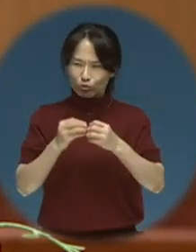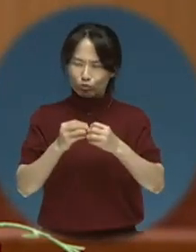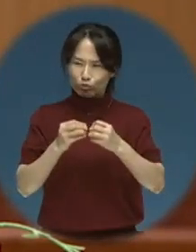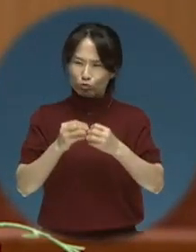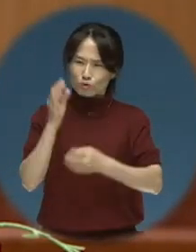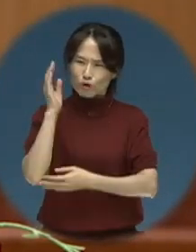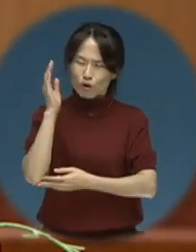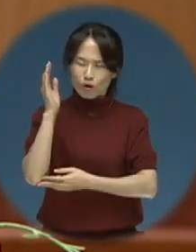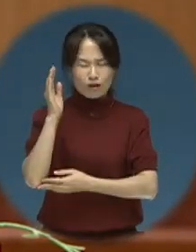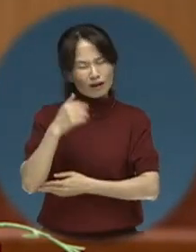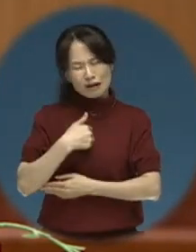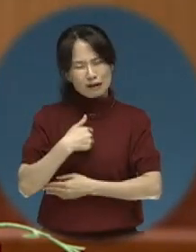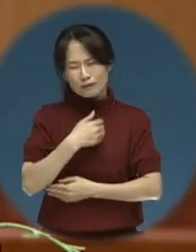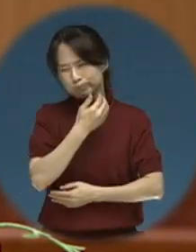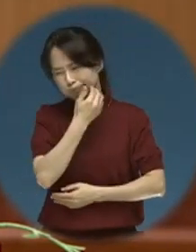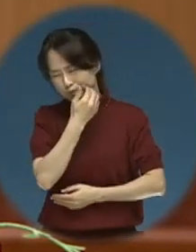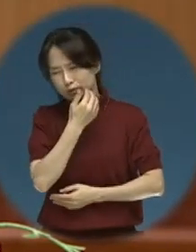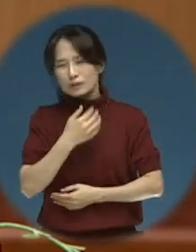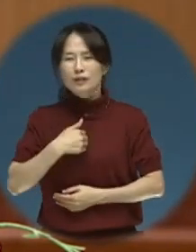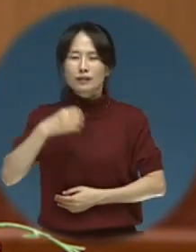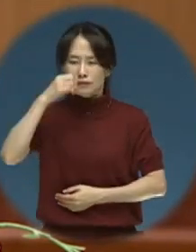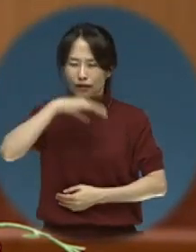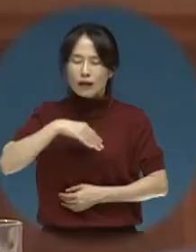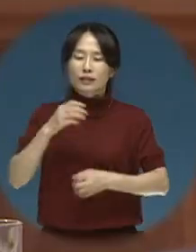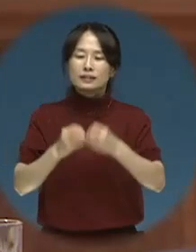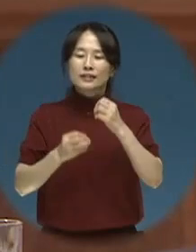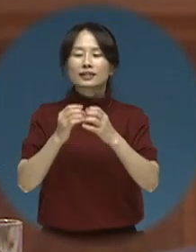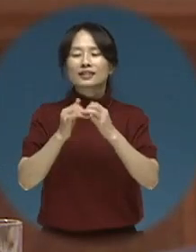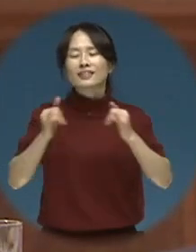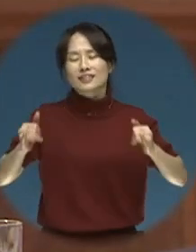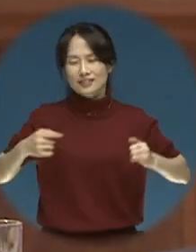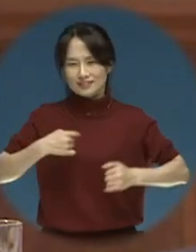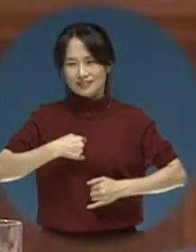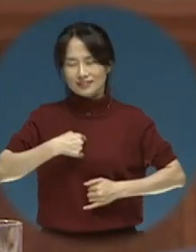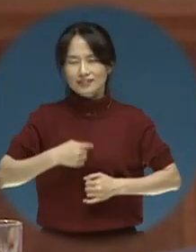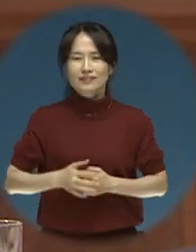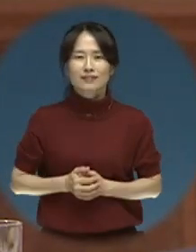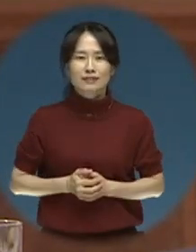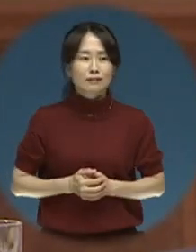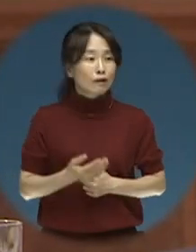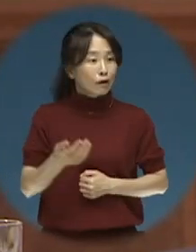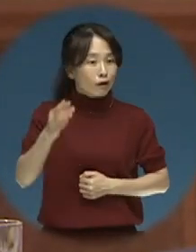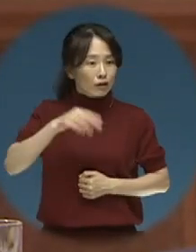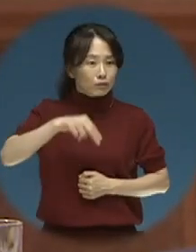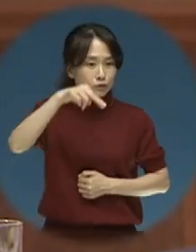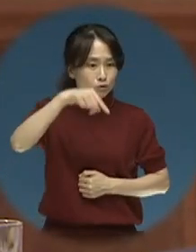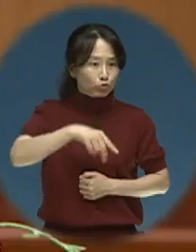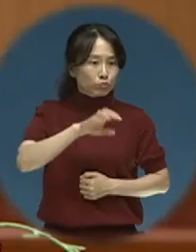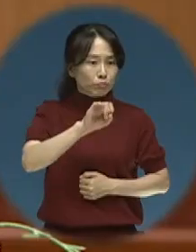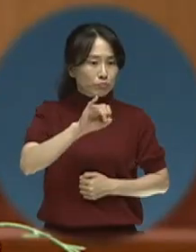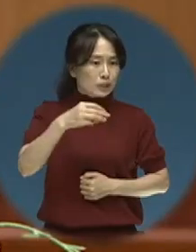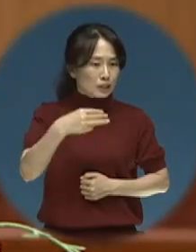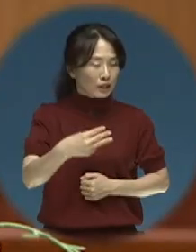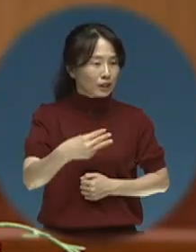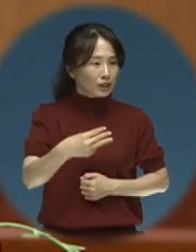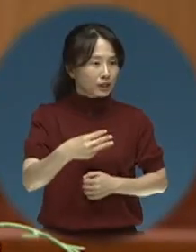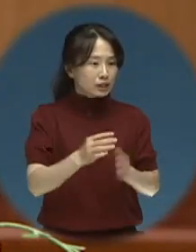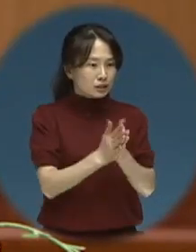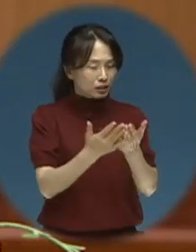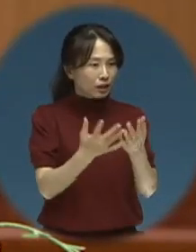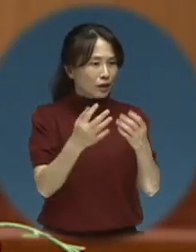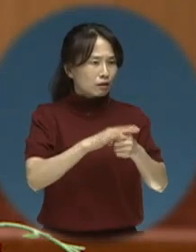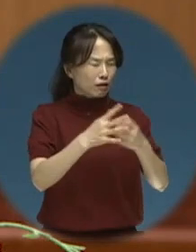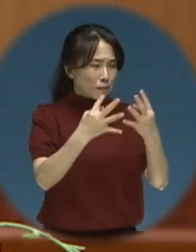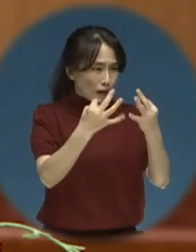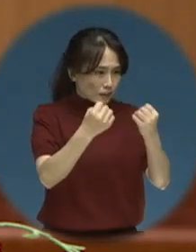민망하고요. 네. 그냥 시인입니다. 네. 하지만 수필이 또 폭넓은 사랑을 많이 받았잖아요. 그렇습니다.